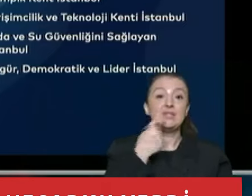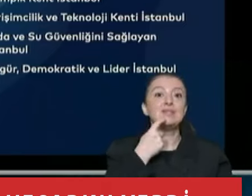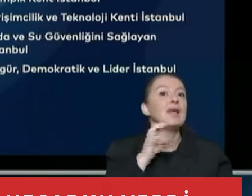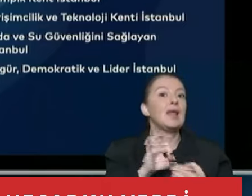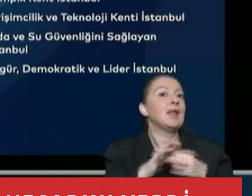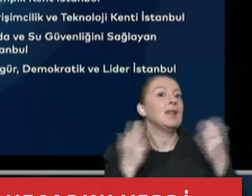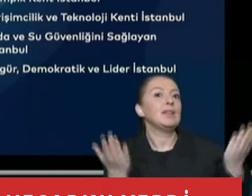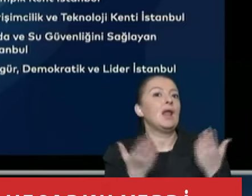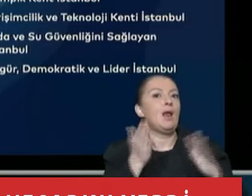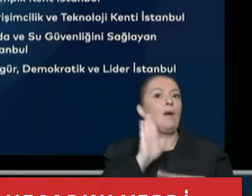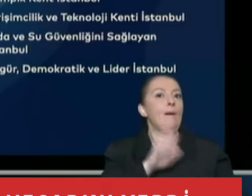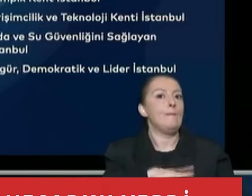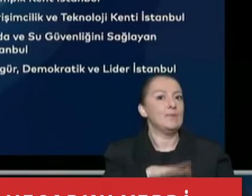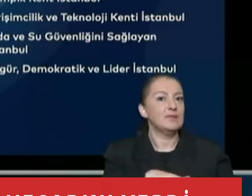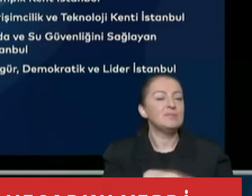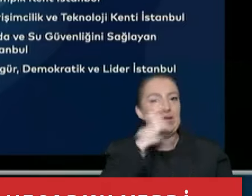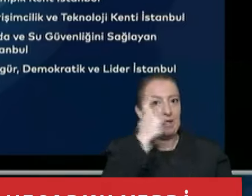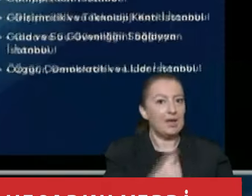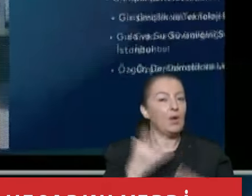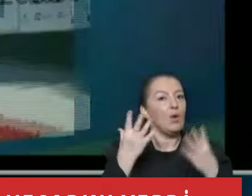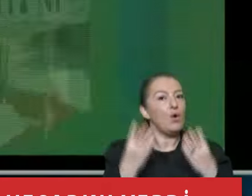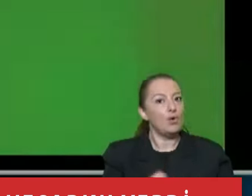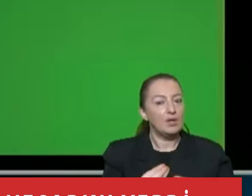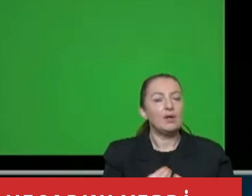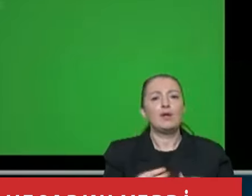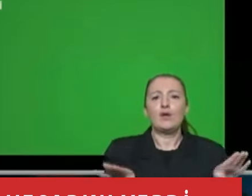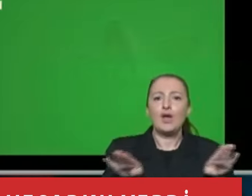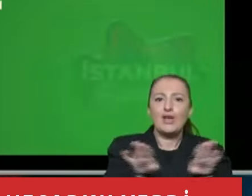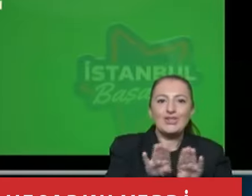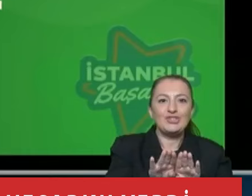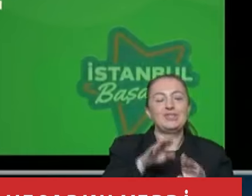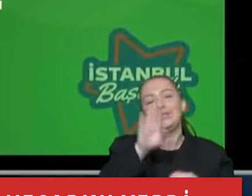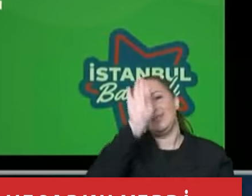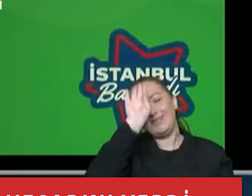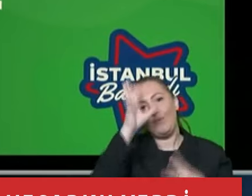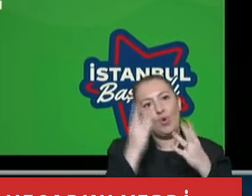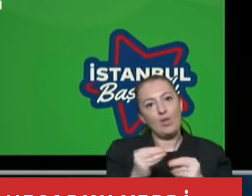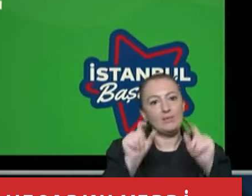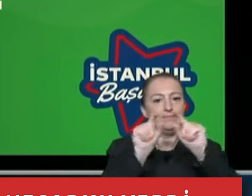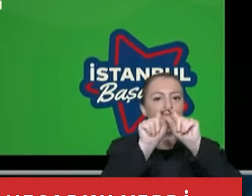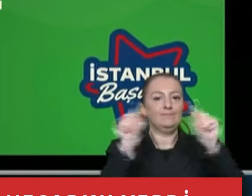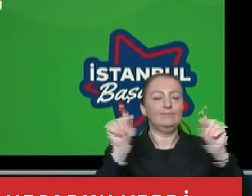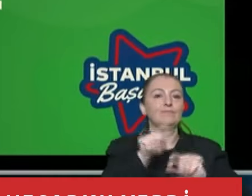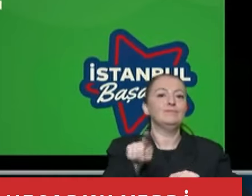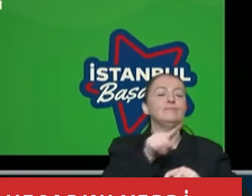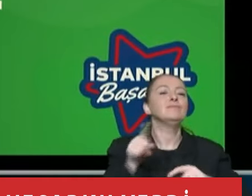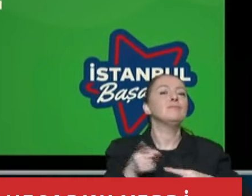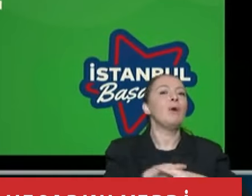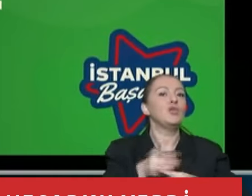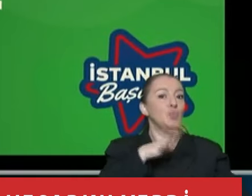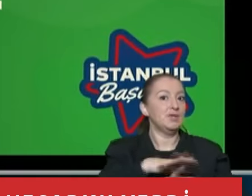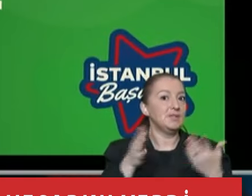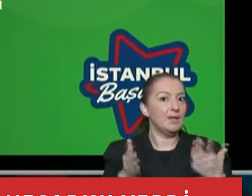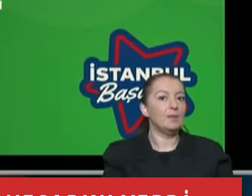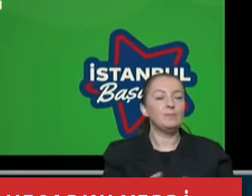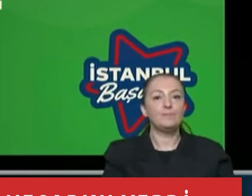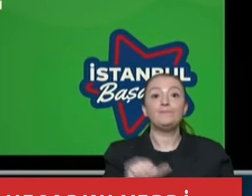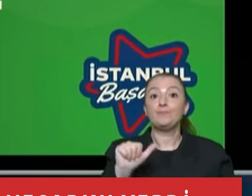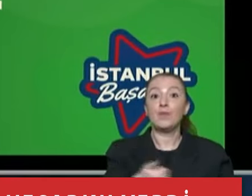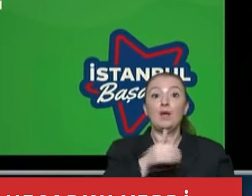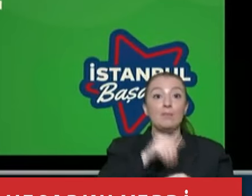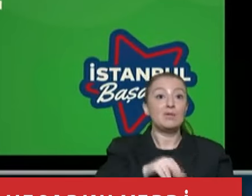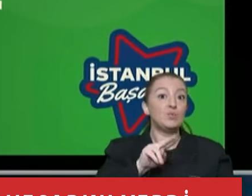neler yaptığımızı ilk olarak Adil başlığı altında sizlerle paylaşmak istiyorum değerli